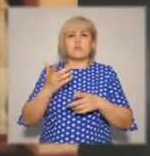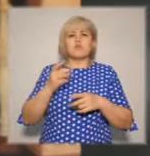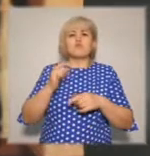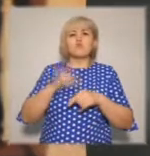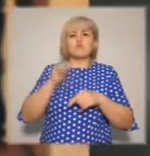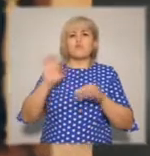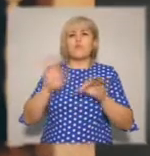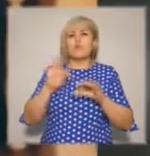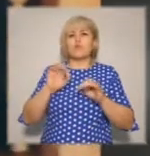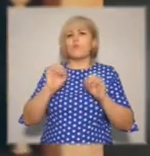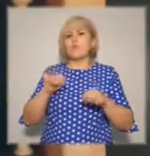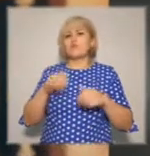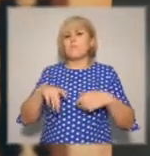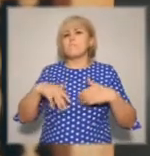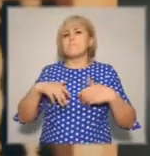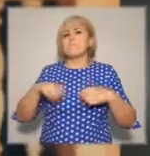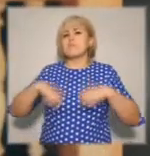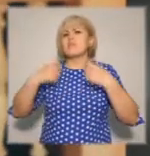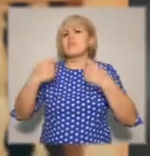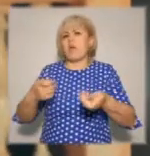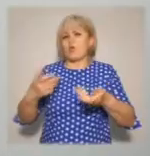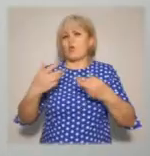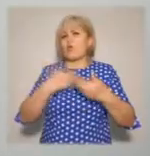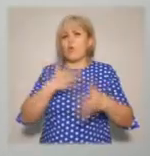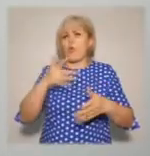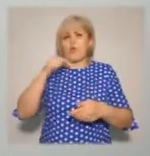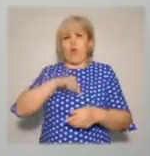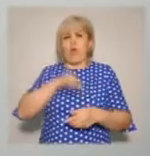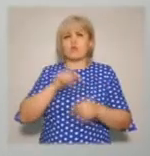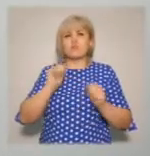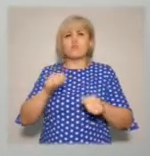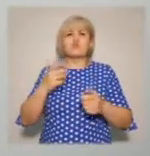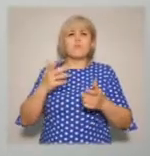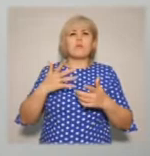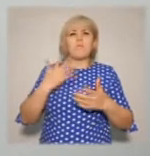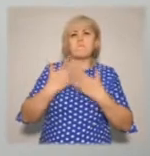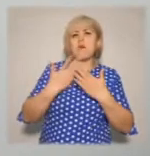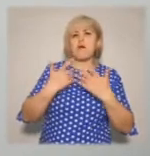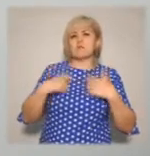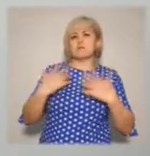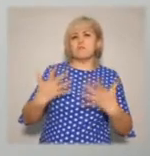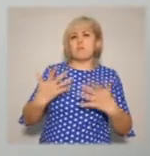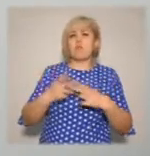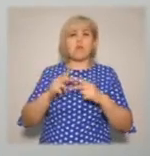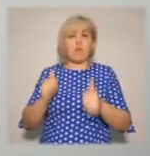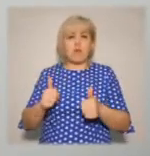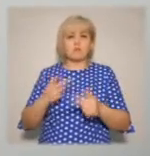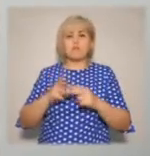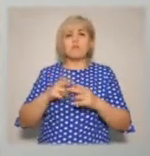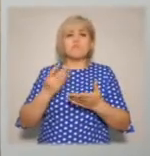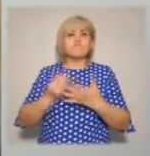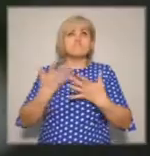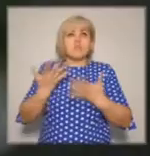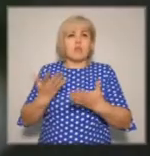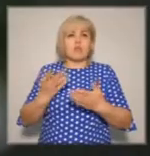чувствует музыку и может передать любой там характер, импровизировать и так далее. Это классно, это ценится. Но я такой никогда не была. Ну вот, вот